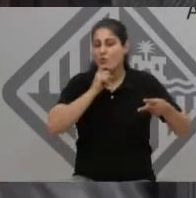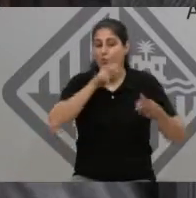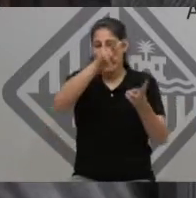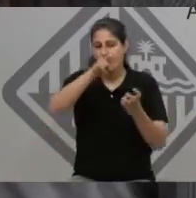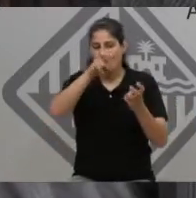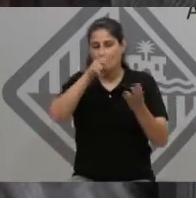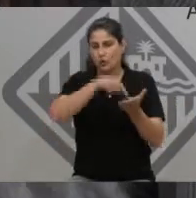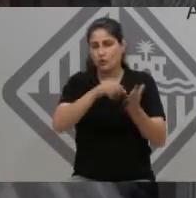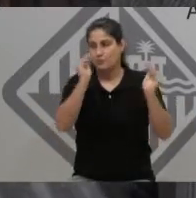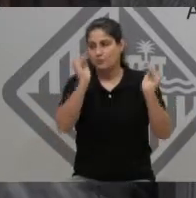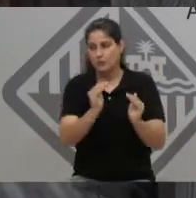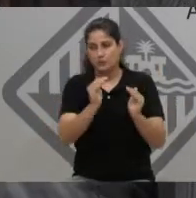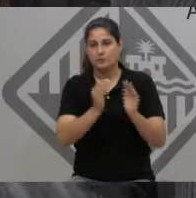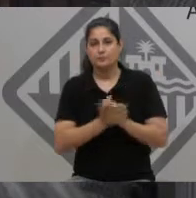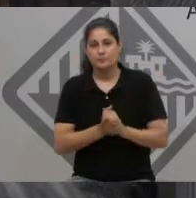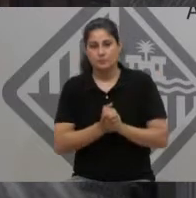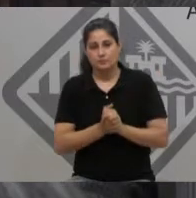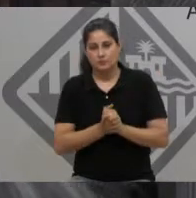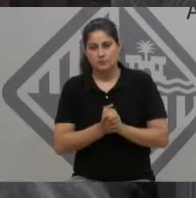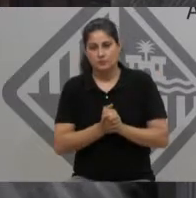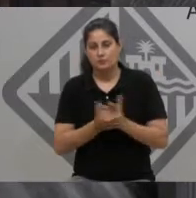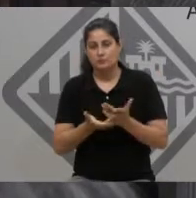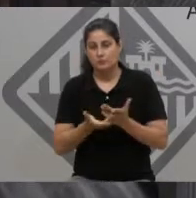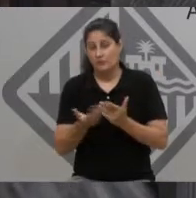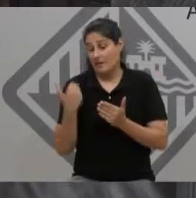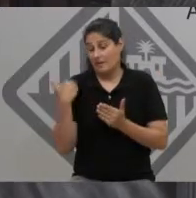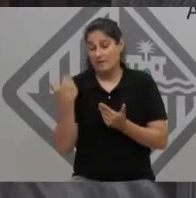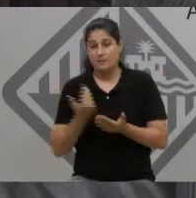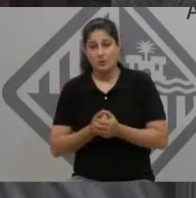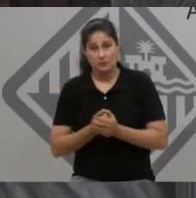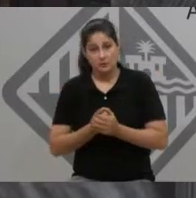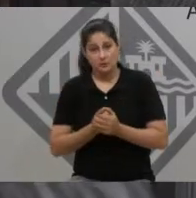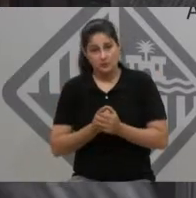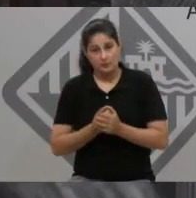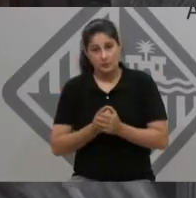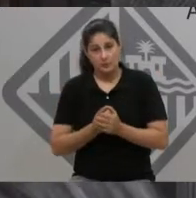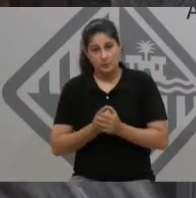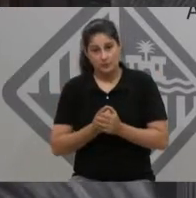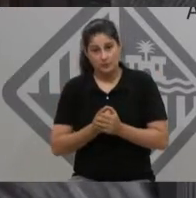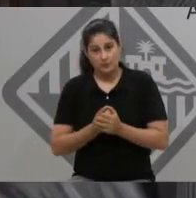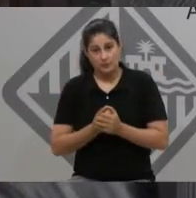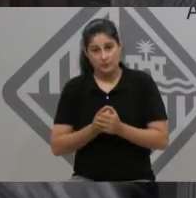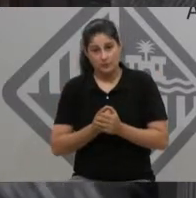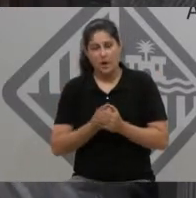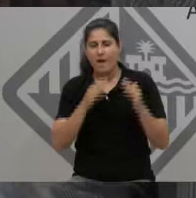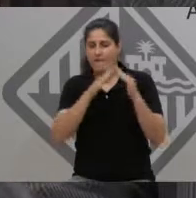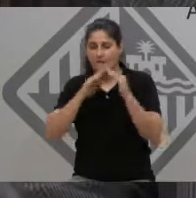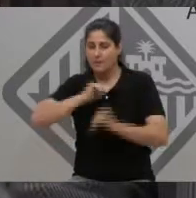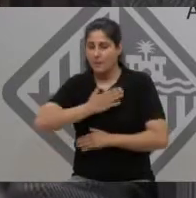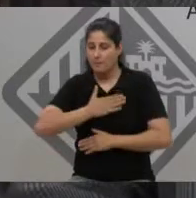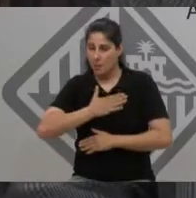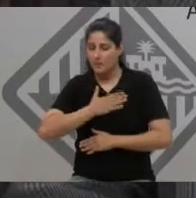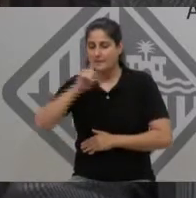imports. Tenint en compte, sobretot, que hi ha determinats imports, com ara mateix el CIBI, que afecta no només en els propietaris de vivendes, sinó també en